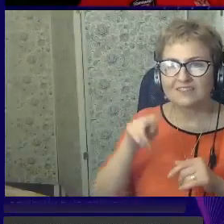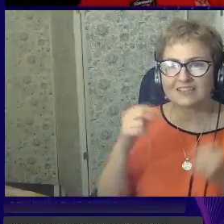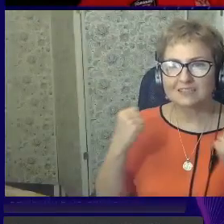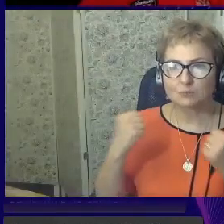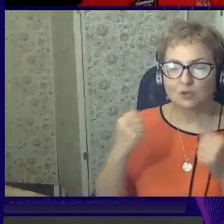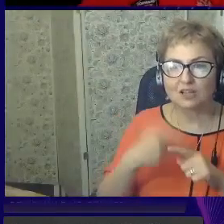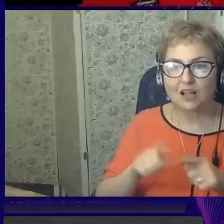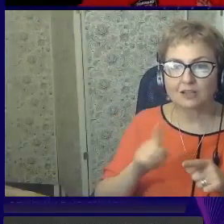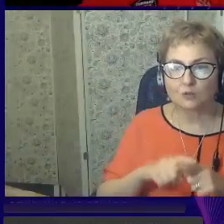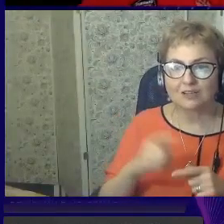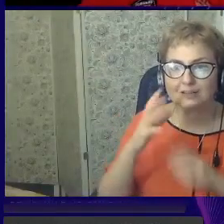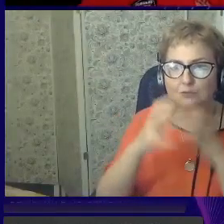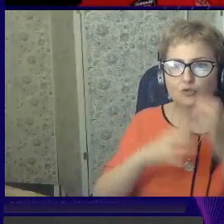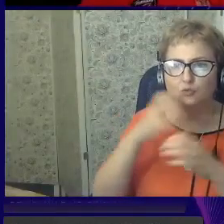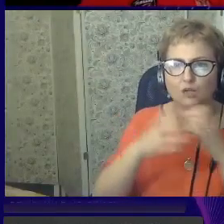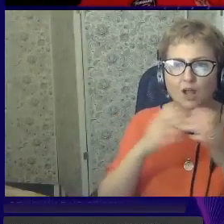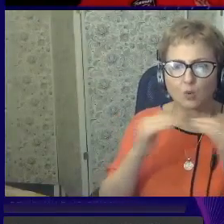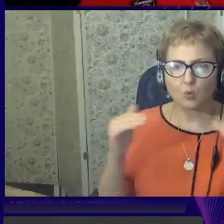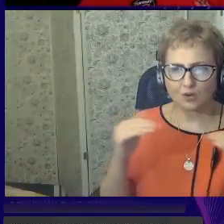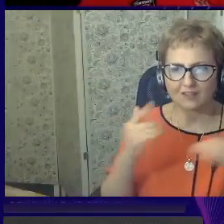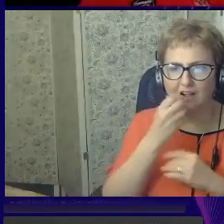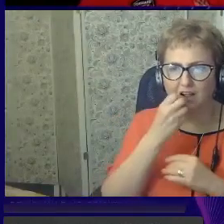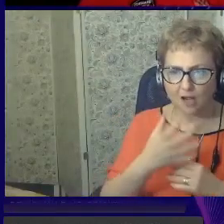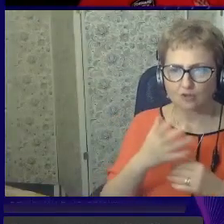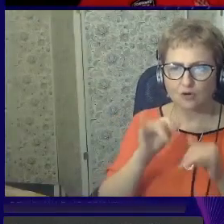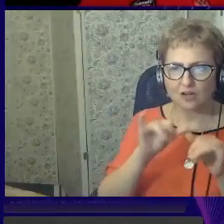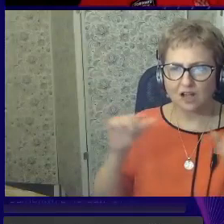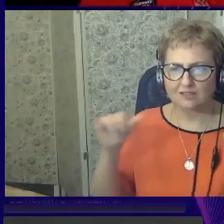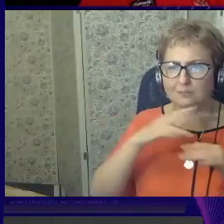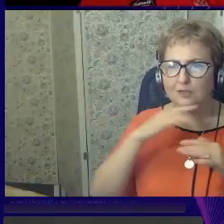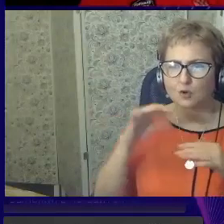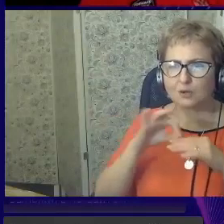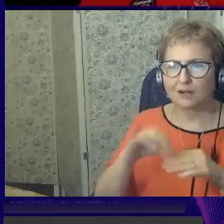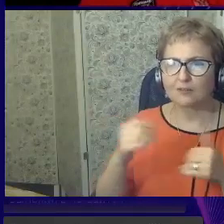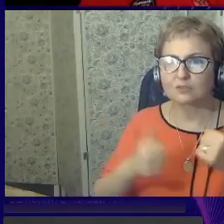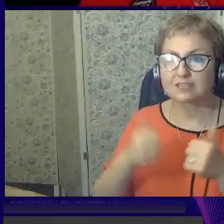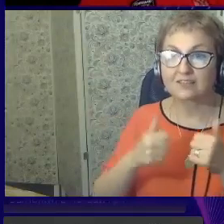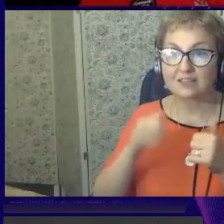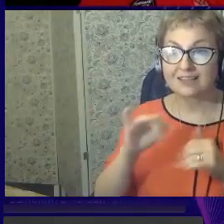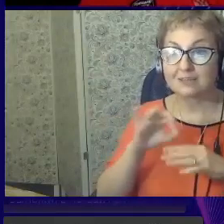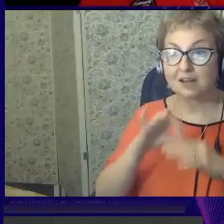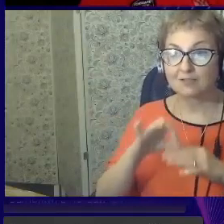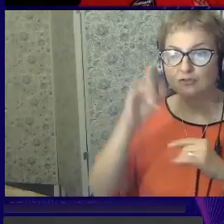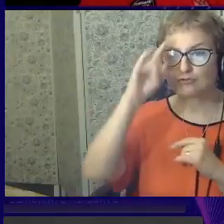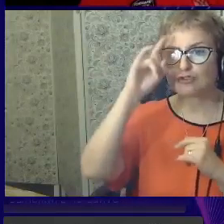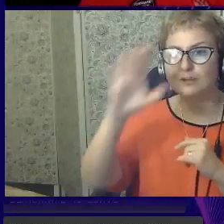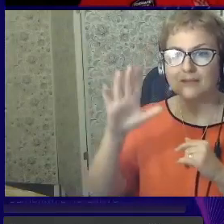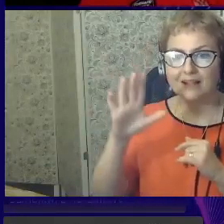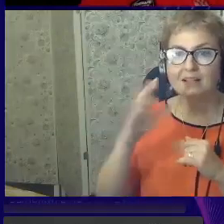который на международном уровне хорошо развит, много проводят соревнований и проводятся